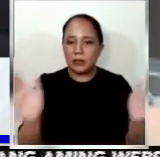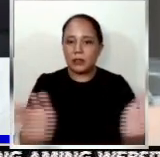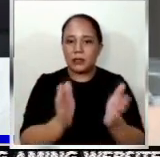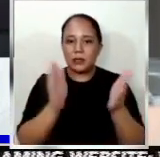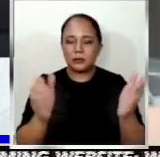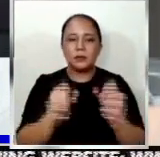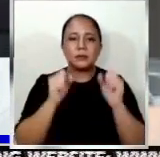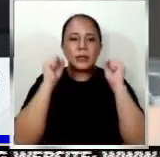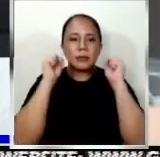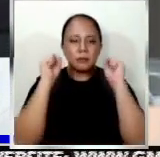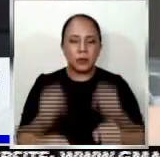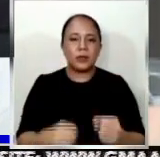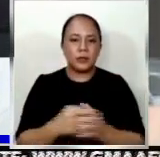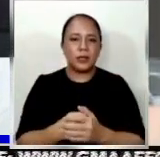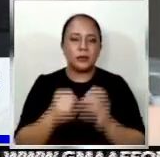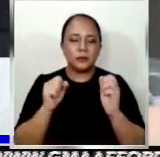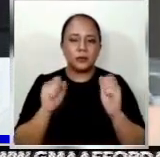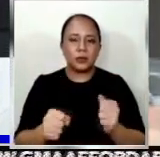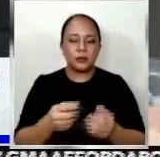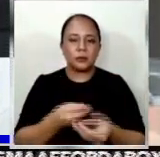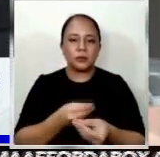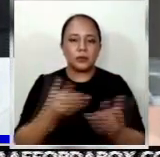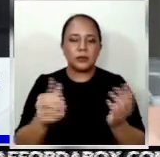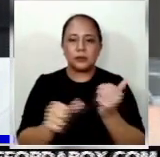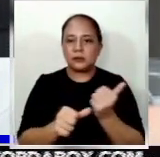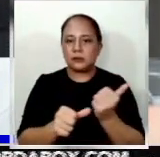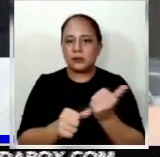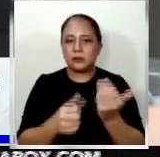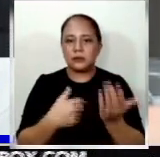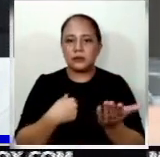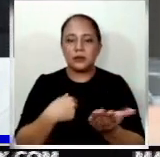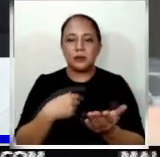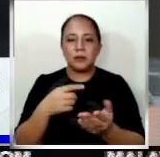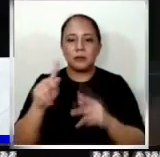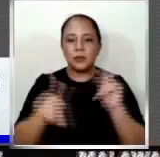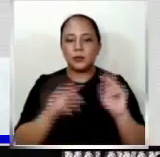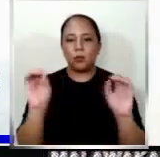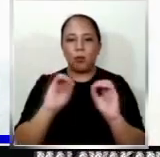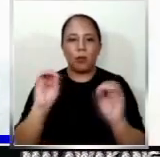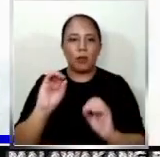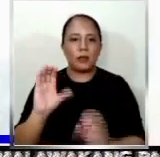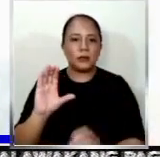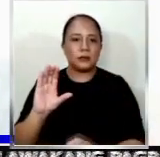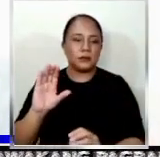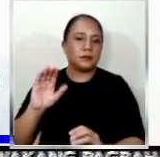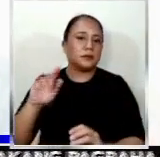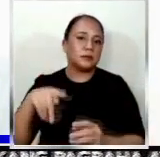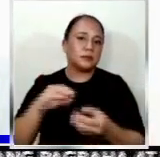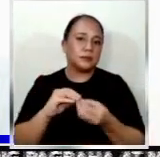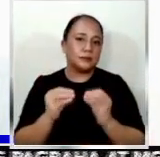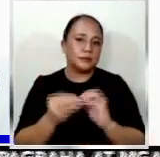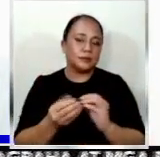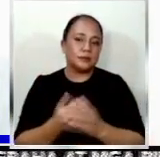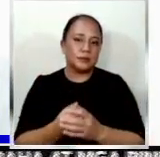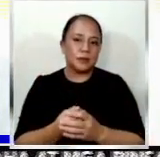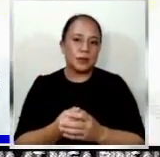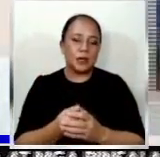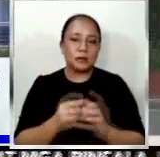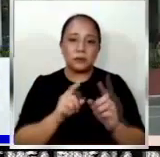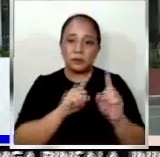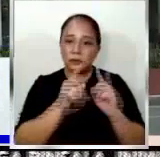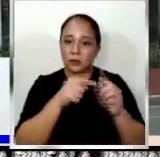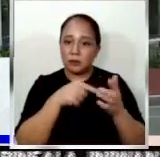nilang makapagbigay ng ayuda kahit sa mga tao na wala pong mobile numbers. Wala pang sagot ang Starpay sa aming tawag at